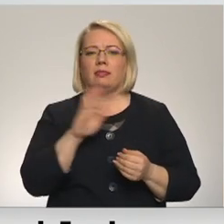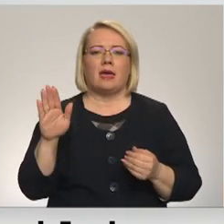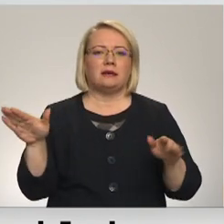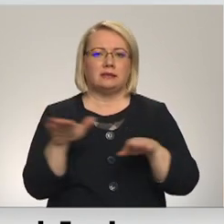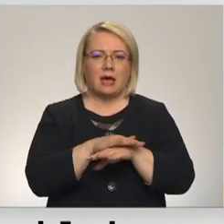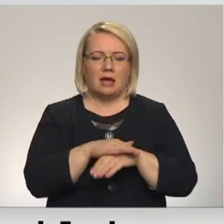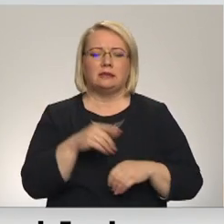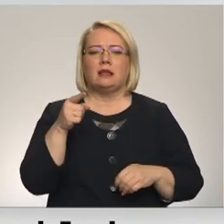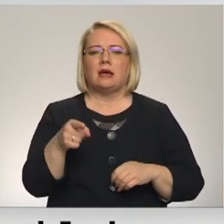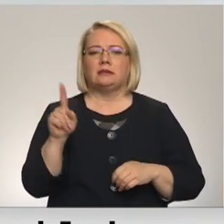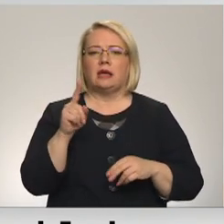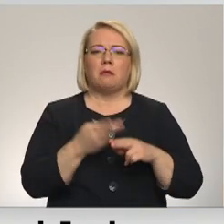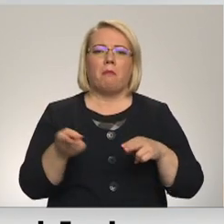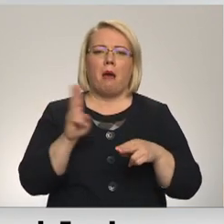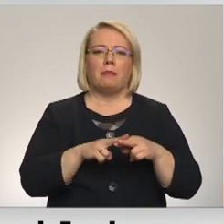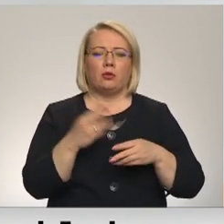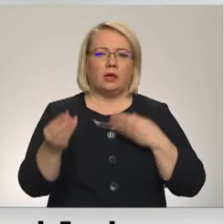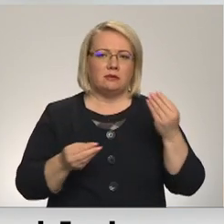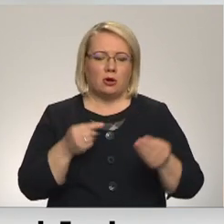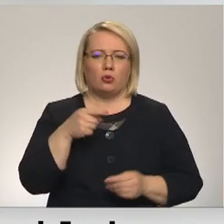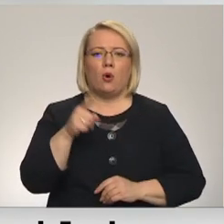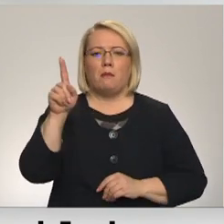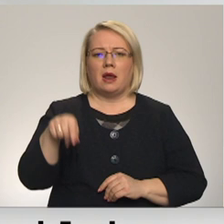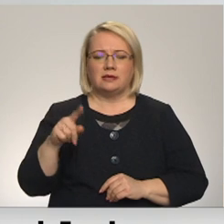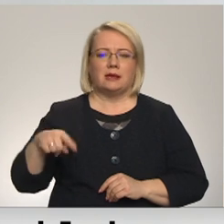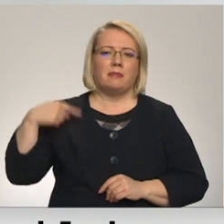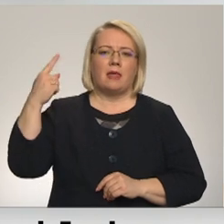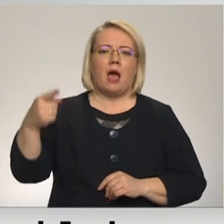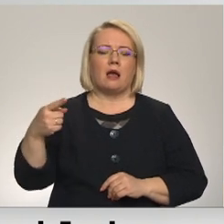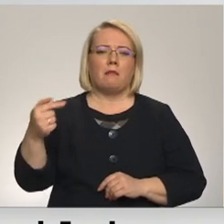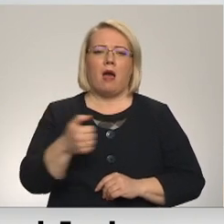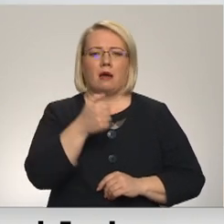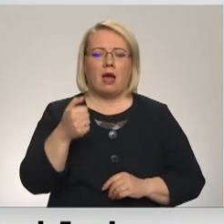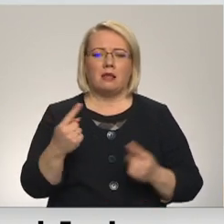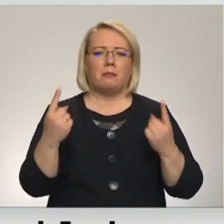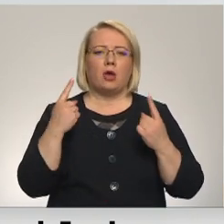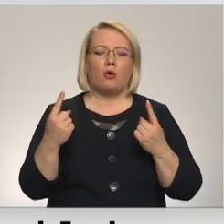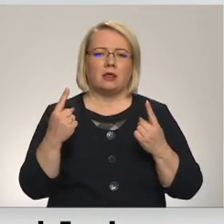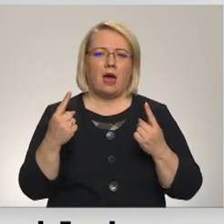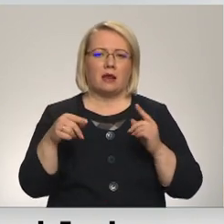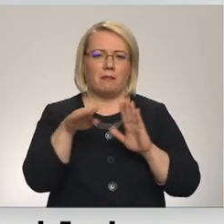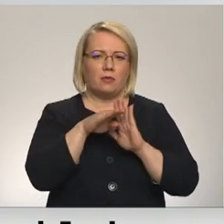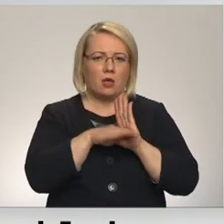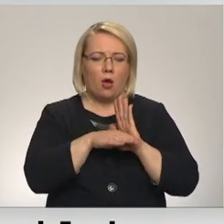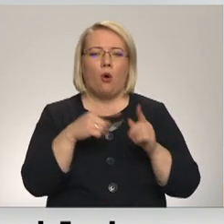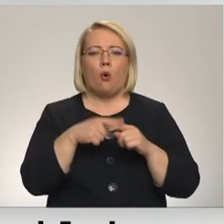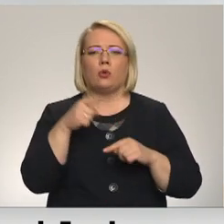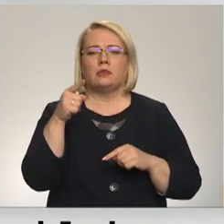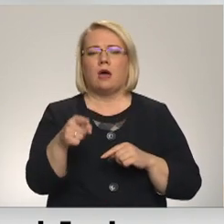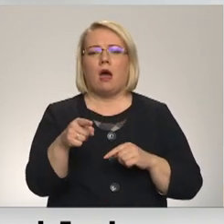ir papildus izmaksas, ko mēs prasīsim uz nākamā gada prioritāriem pasākumiem noteikti, un tā summa